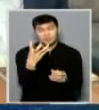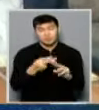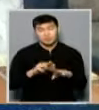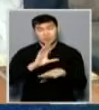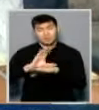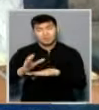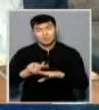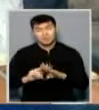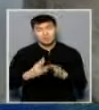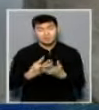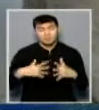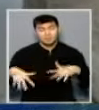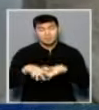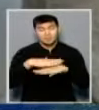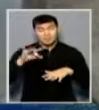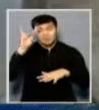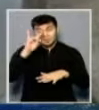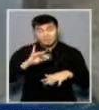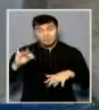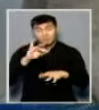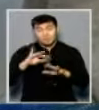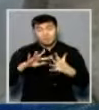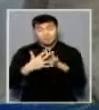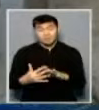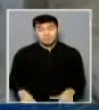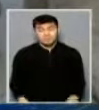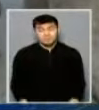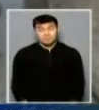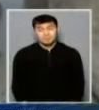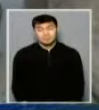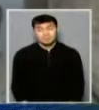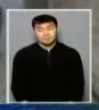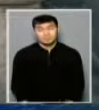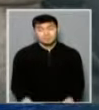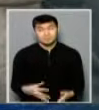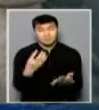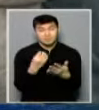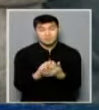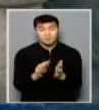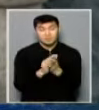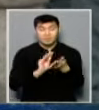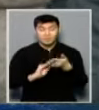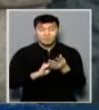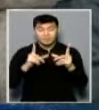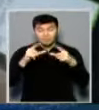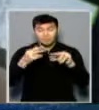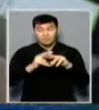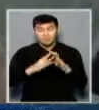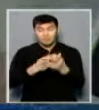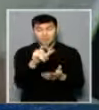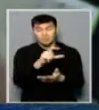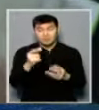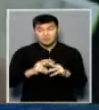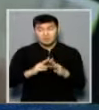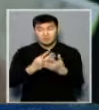экземпляров охватывает двухвековую историю 40 населенных пунктов. Особенностью сборника является альбом с фотографиями и